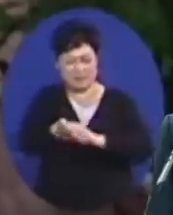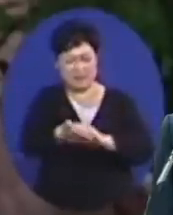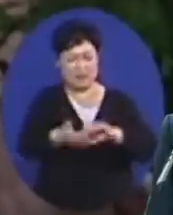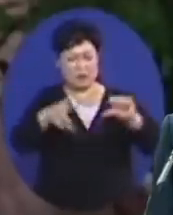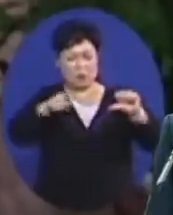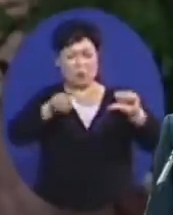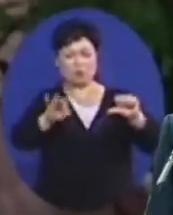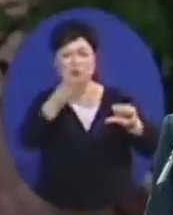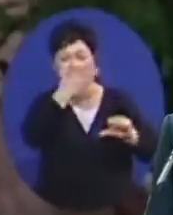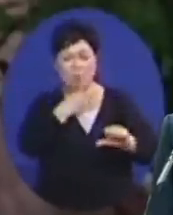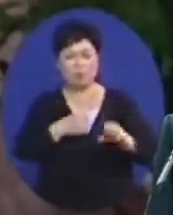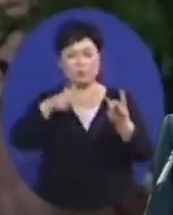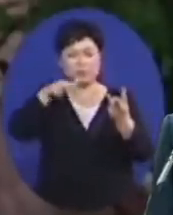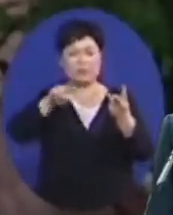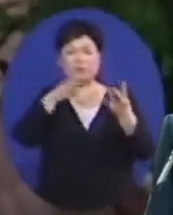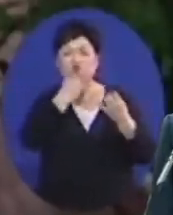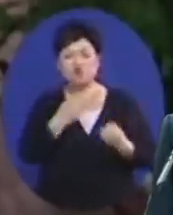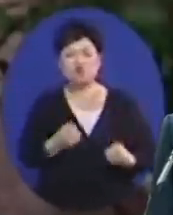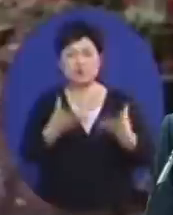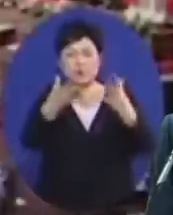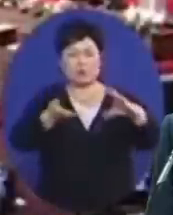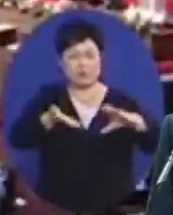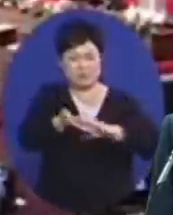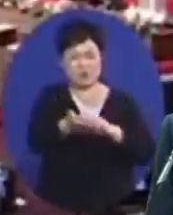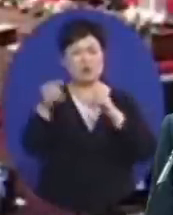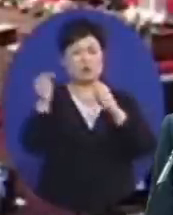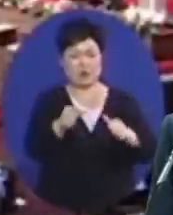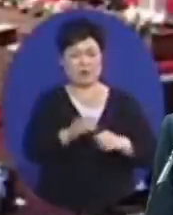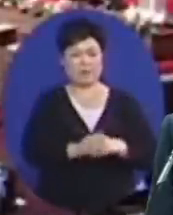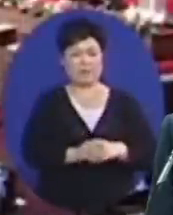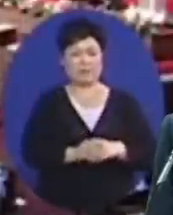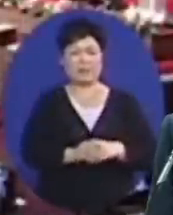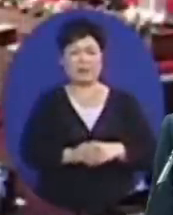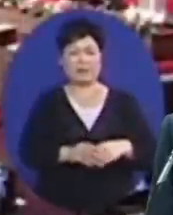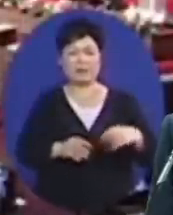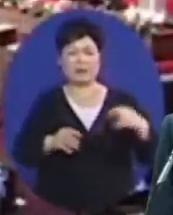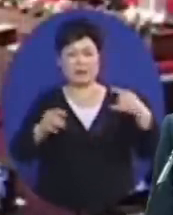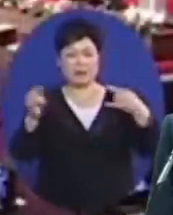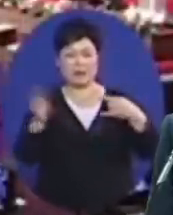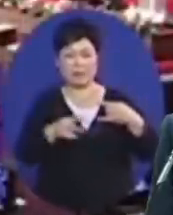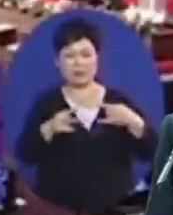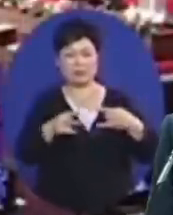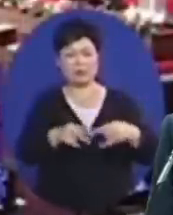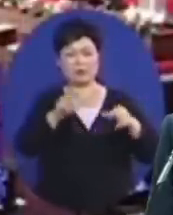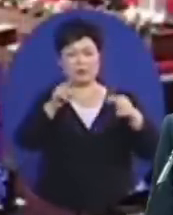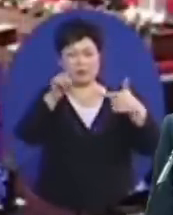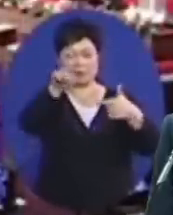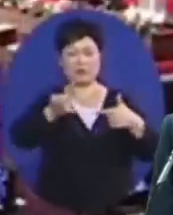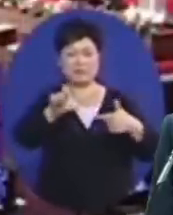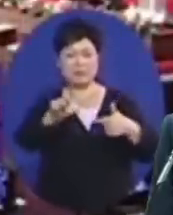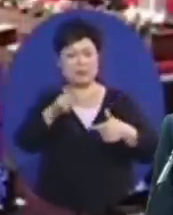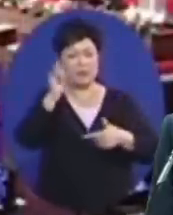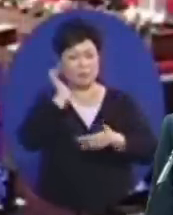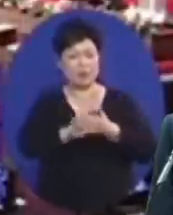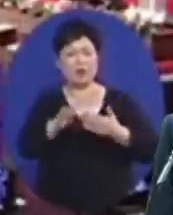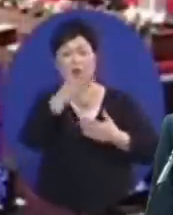오중보험과 삼중축복의 신발을 신겨라고 말하는 것입니다. 에베소 6장 15절에 평안의 복음이 준비한 것으로 신을